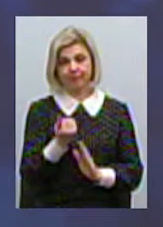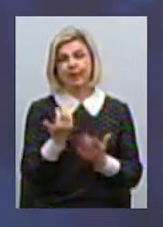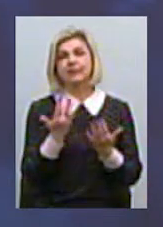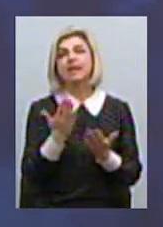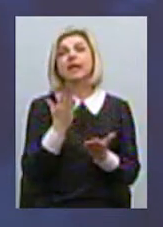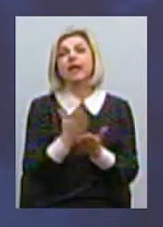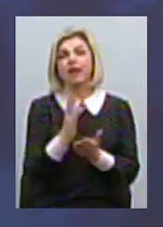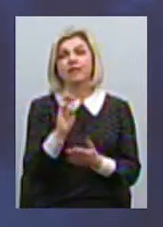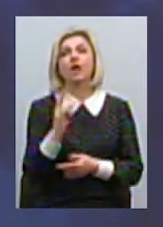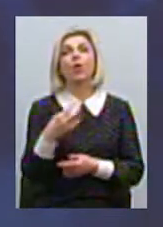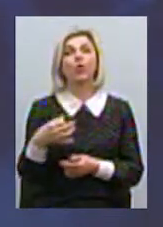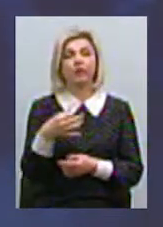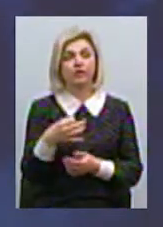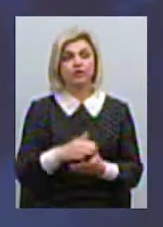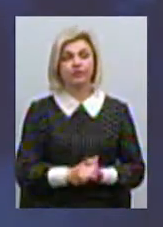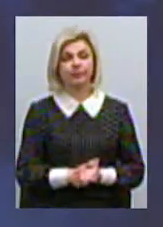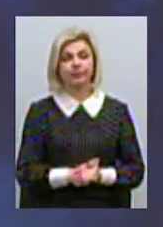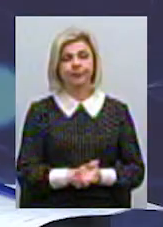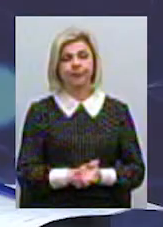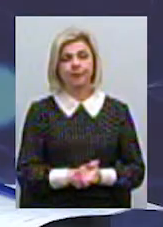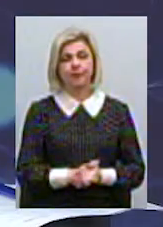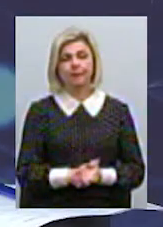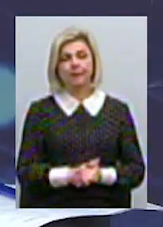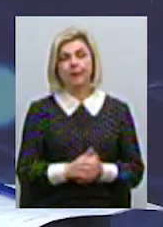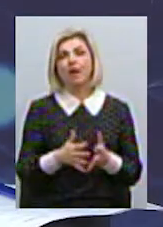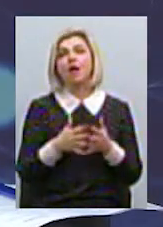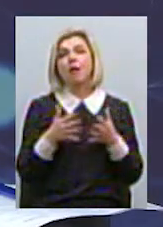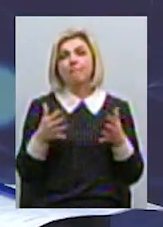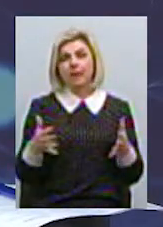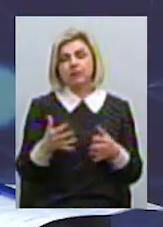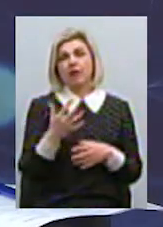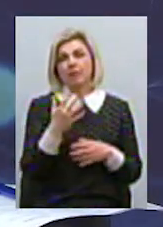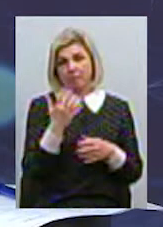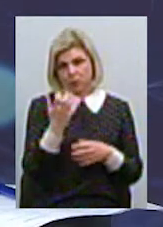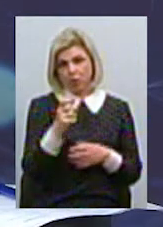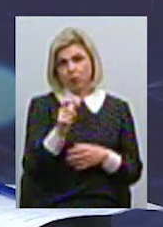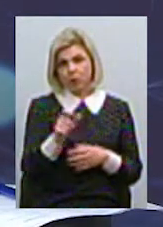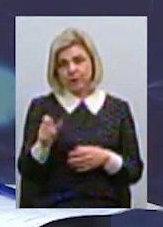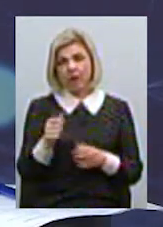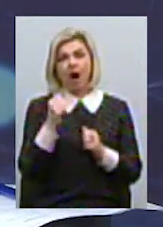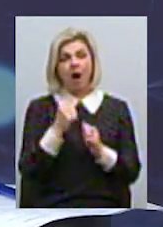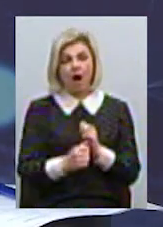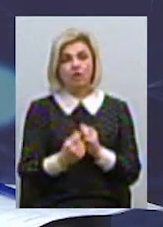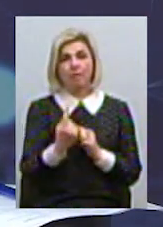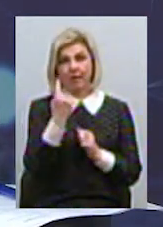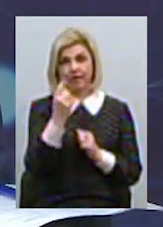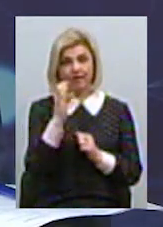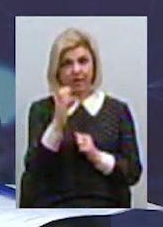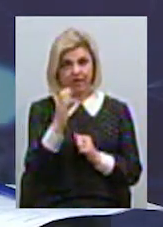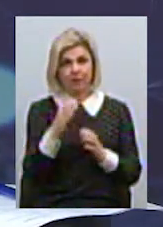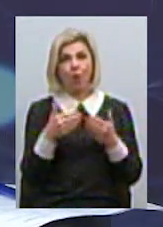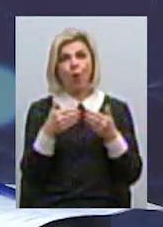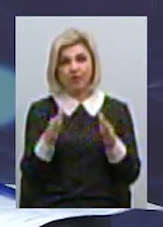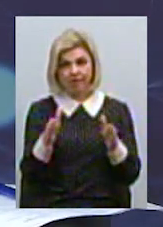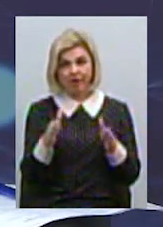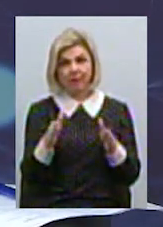на Миколаївщині? В Миколаєві? Я хочу сказати, їх вже доходить більше 50 осіб. Чому? Тому що кожного 1 вересня відкриває